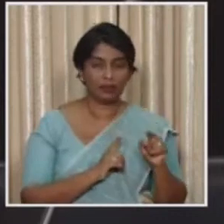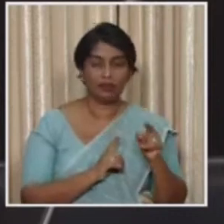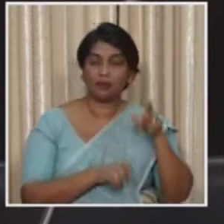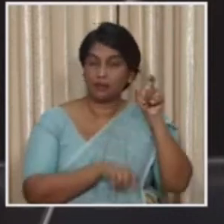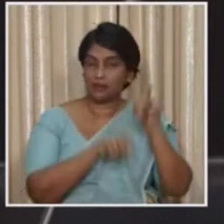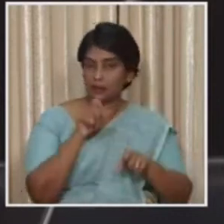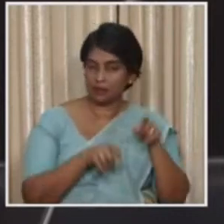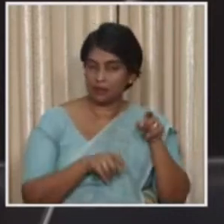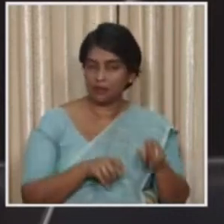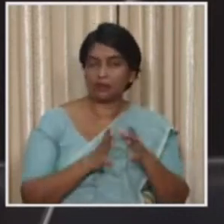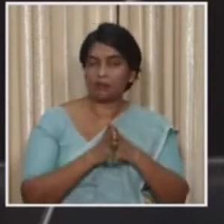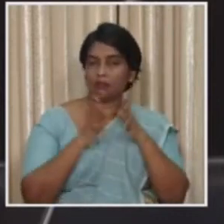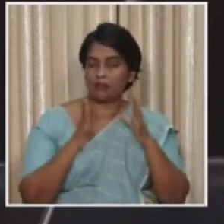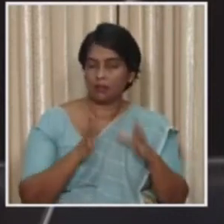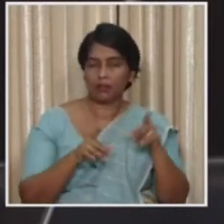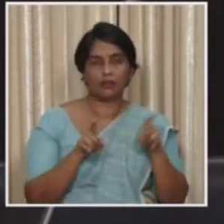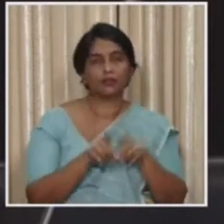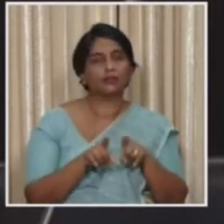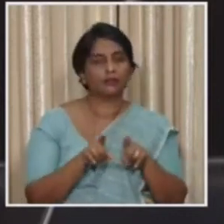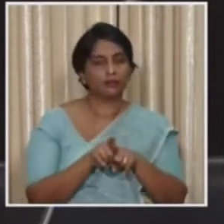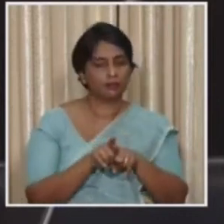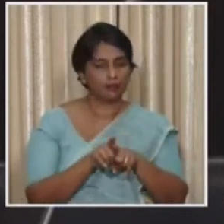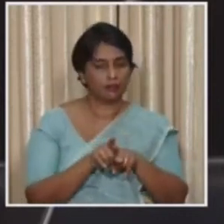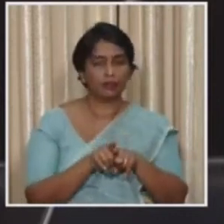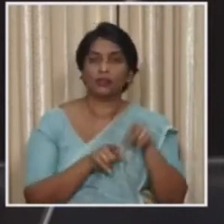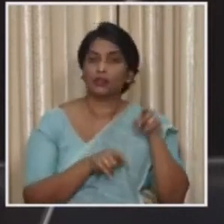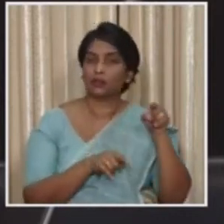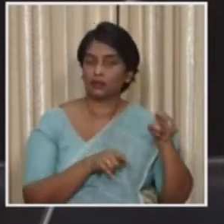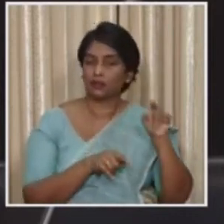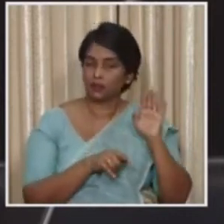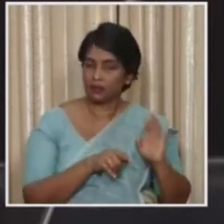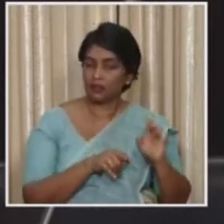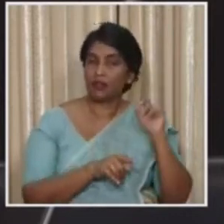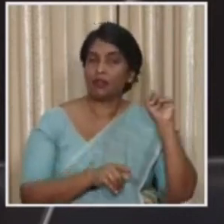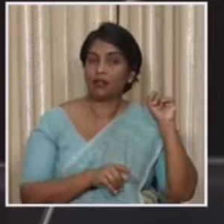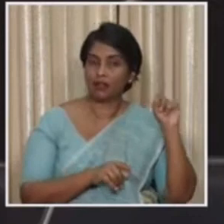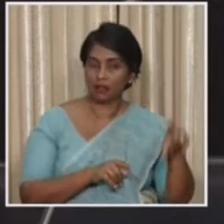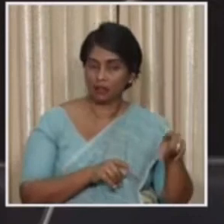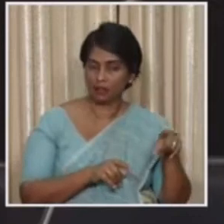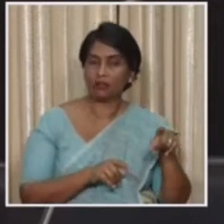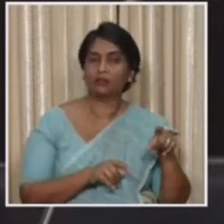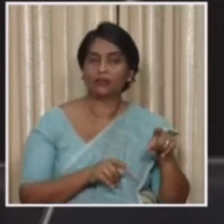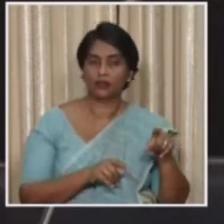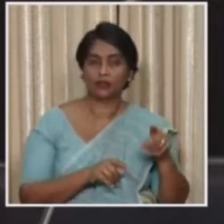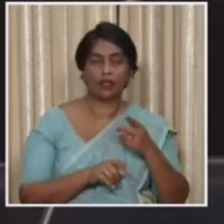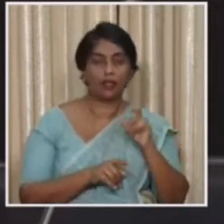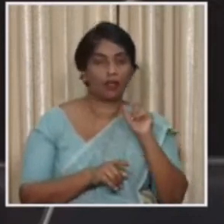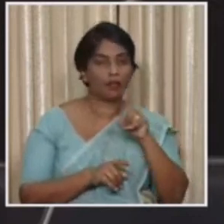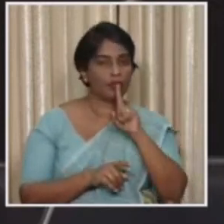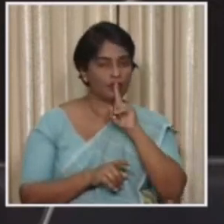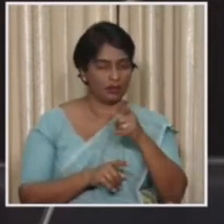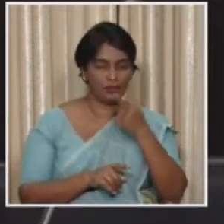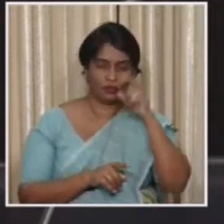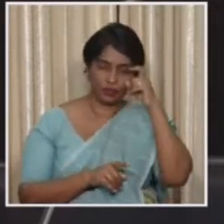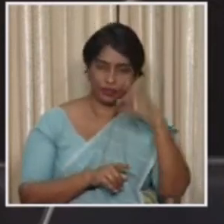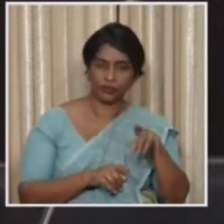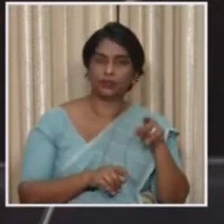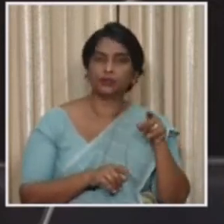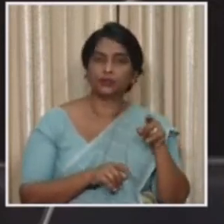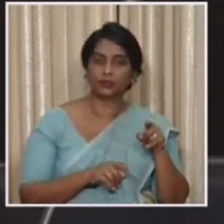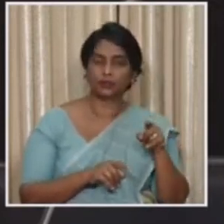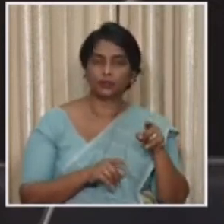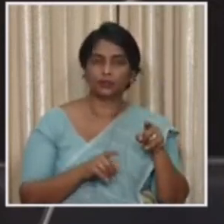அதிகப்படியான சேவைகளை செய்த ஒரு அரசியல்வாதி ஃபெஸ்டஸ் பெரேரா அவர்கள். எனவே அவரை தொடர்ந்து வந்த லெரின் பெரேரா அவர்களுடைய